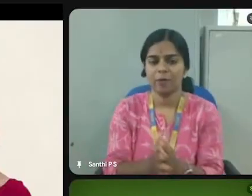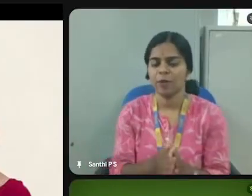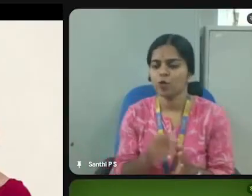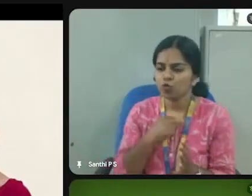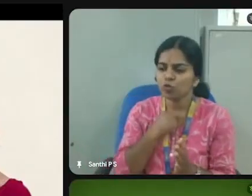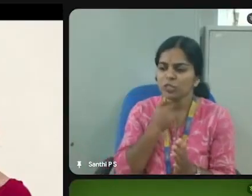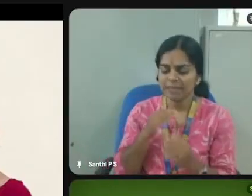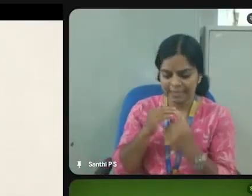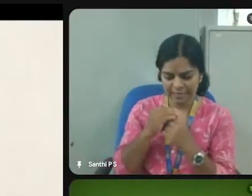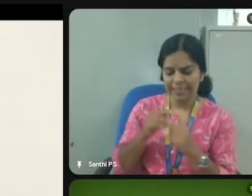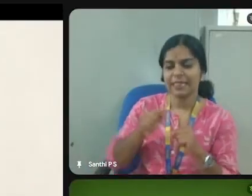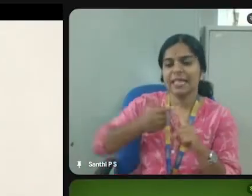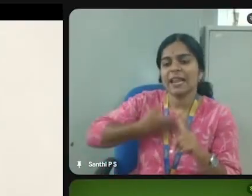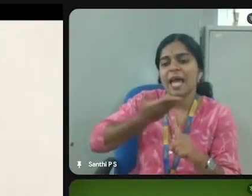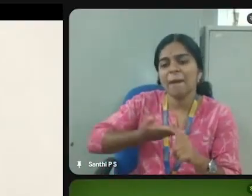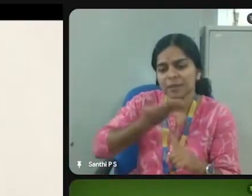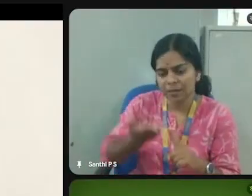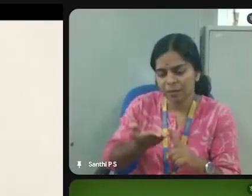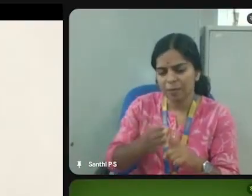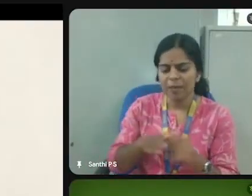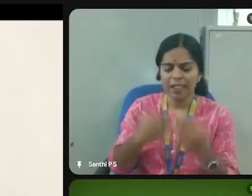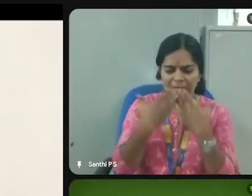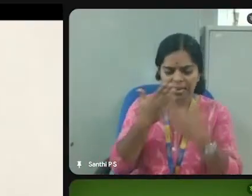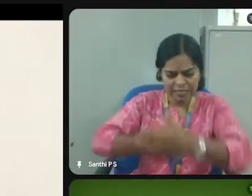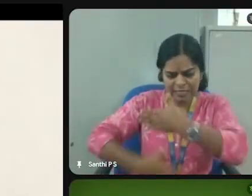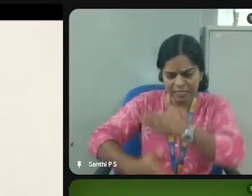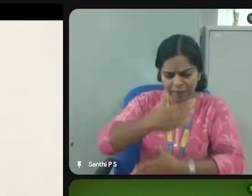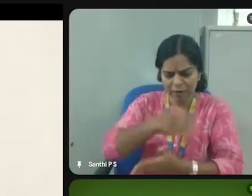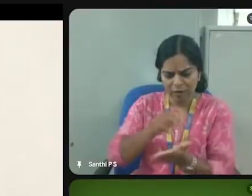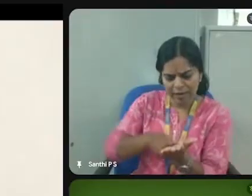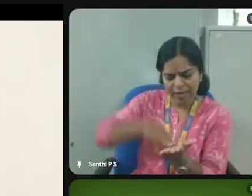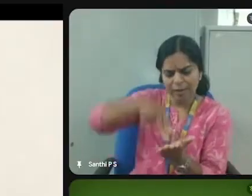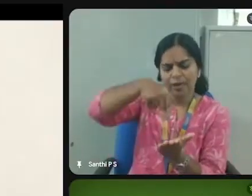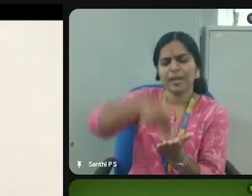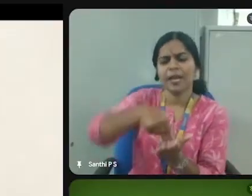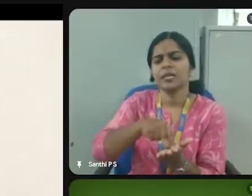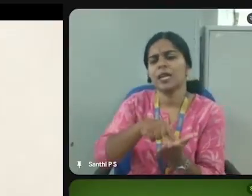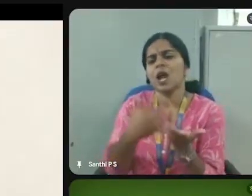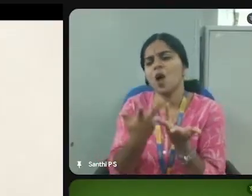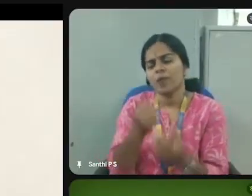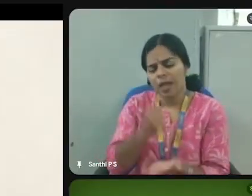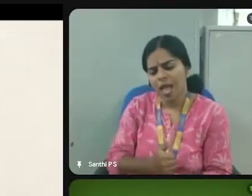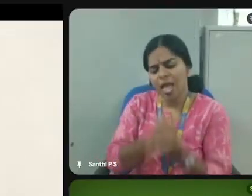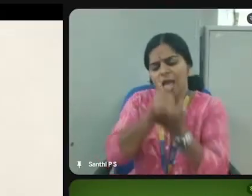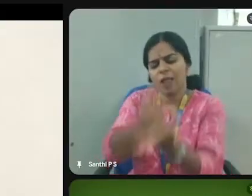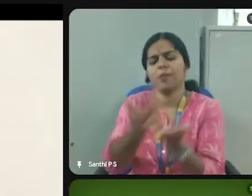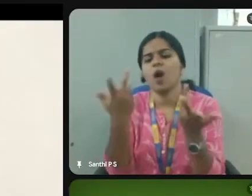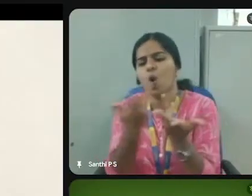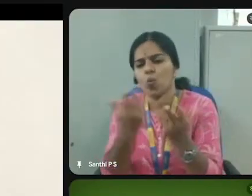തെറാപ്പിസ്റ്റ് എന്നുള്ള നിലയിൽ പഠന പരിമിതിയുള്ള കുട്ടിയുടെ പുനരധിവാസത്തിൽ എങ്ങനെയൊക്കെ നമുക്ക് സഹായിക്കാൻ